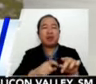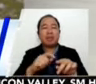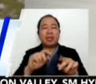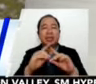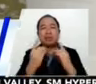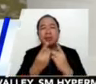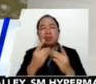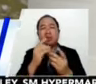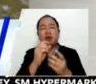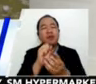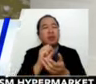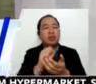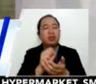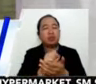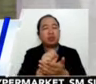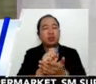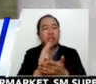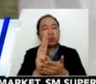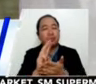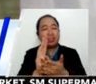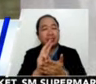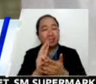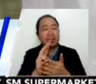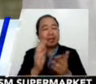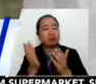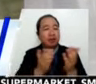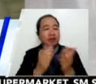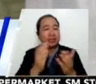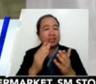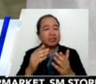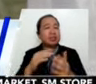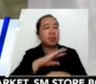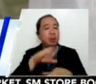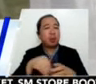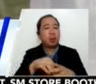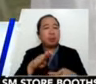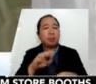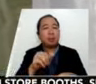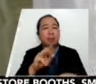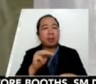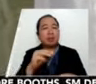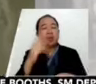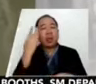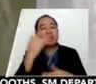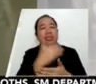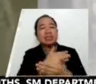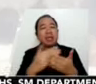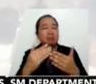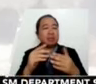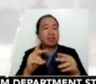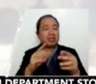Nabalawag na bahagi ng BARM. Abot leeg pa rin kasi ang baha sa ilang lugar.